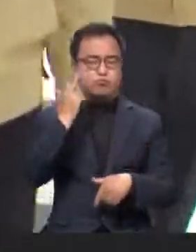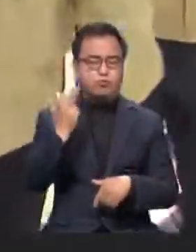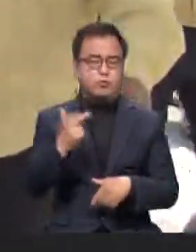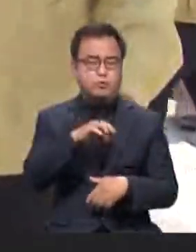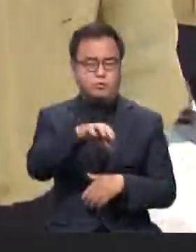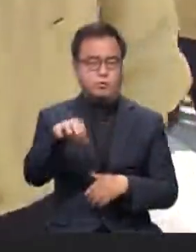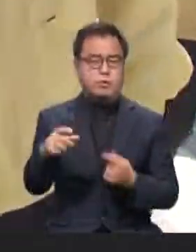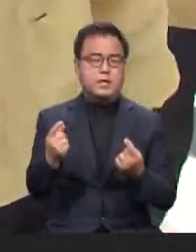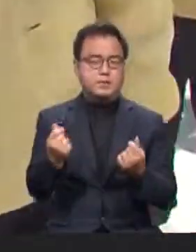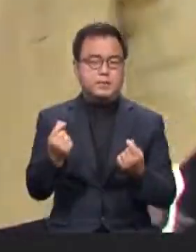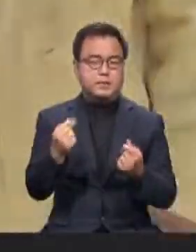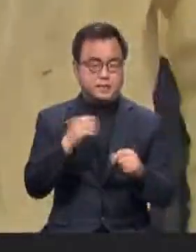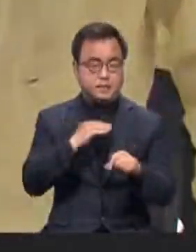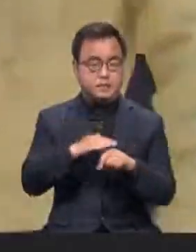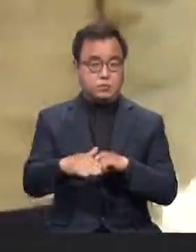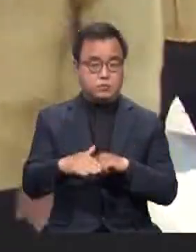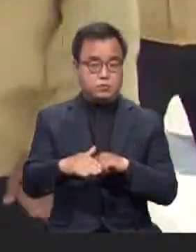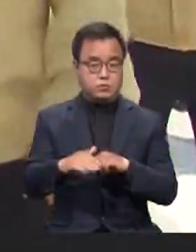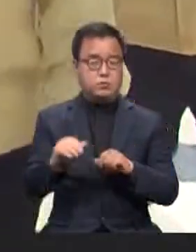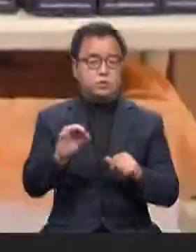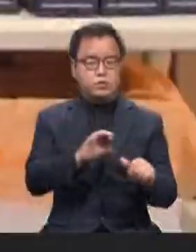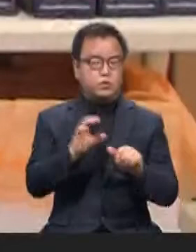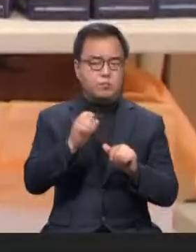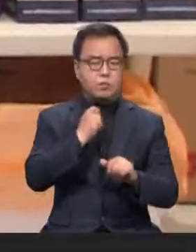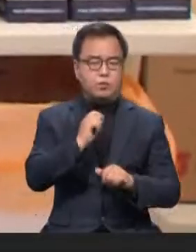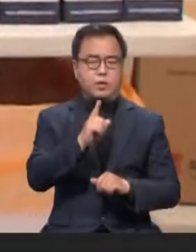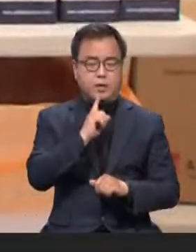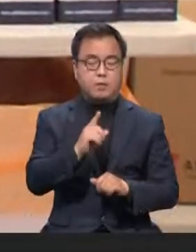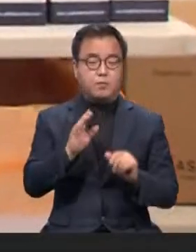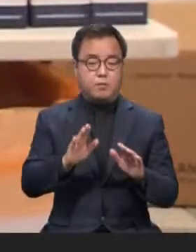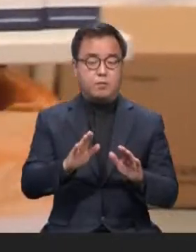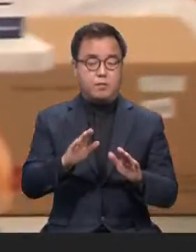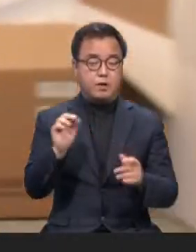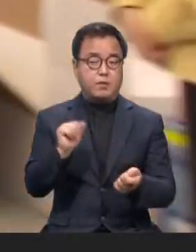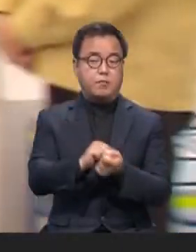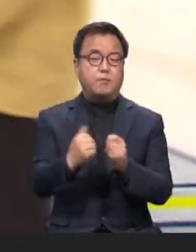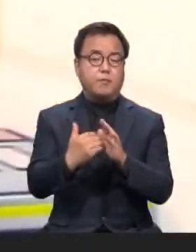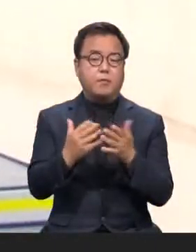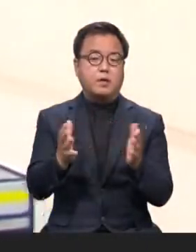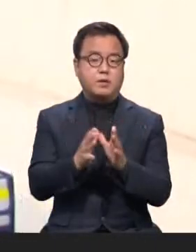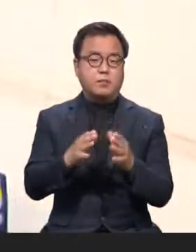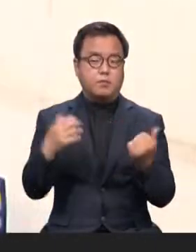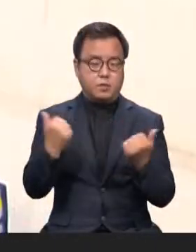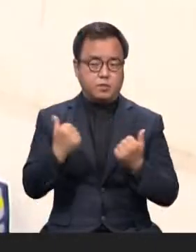선제적 PCR 검사 도입을 희망하고 있다며 방역당국과